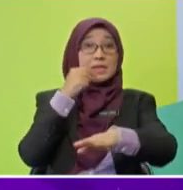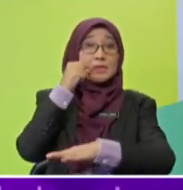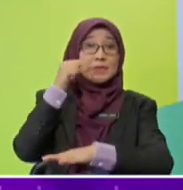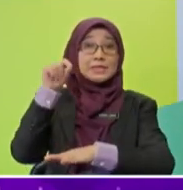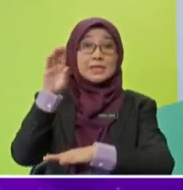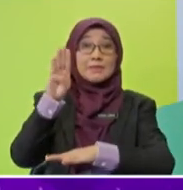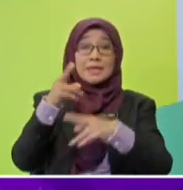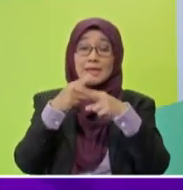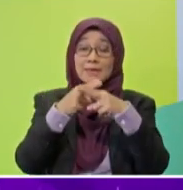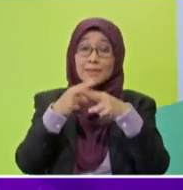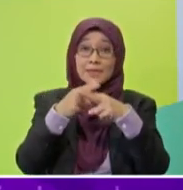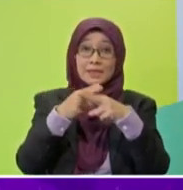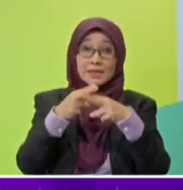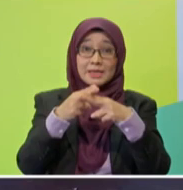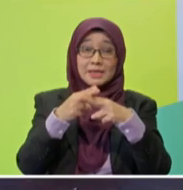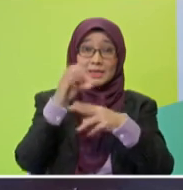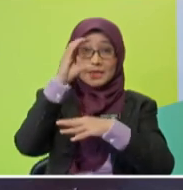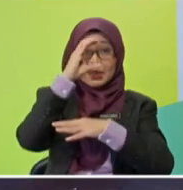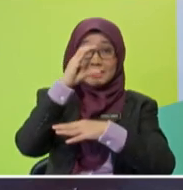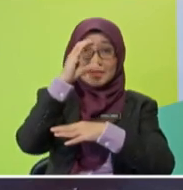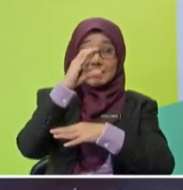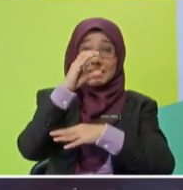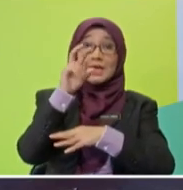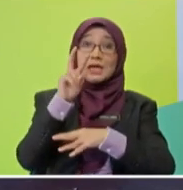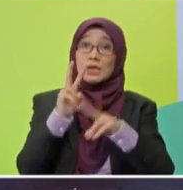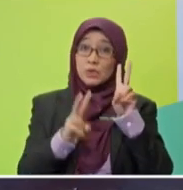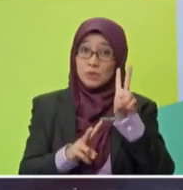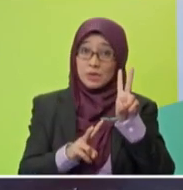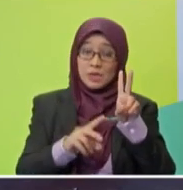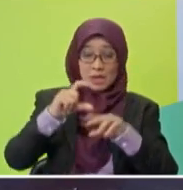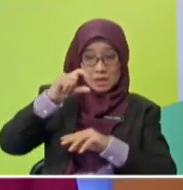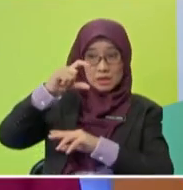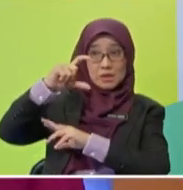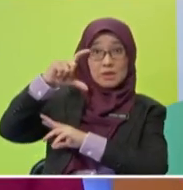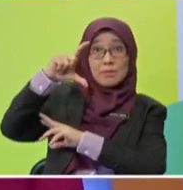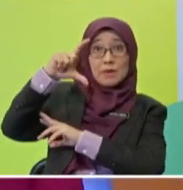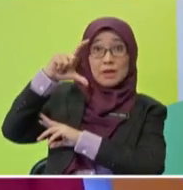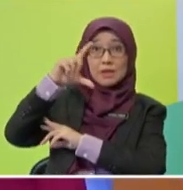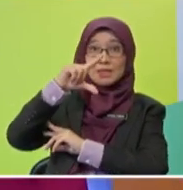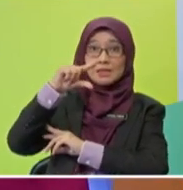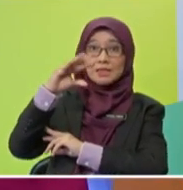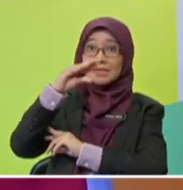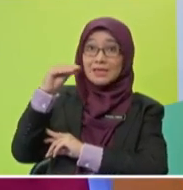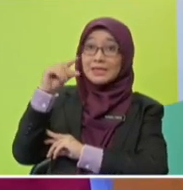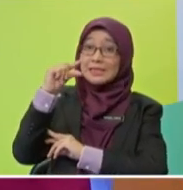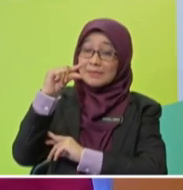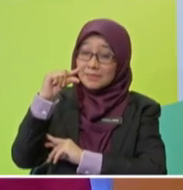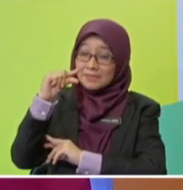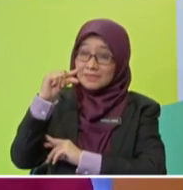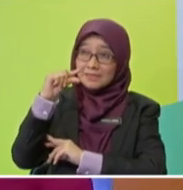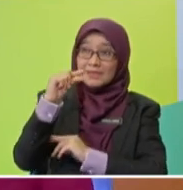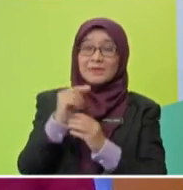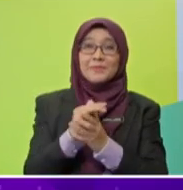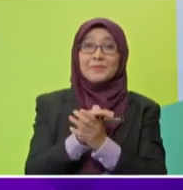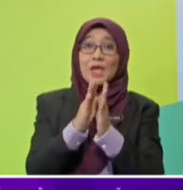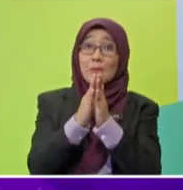Oke seterusnya ciri-ciri yang kedua yaitu tebal dan nipis kita teruskan ya dengan slide kita